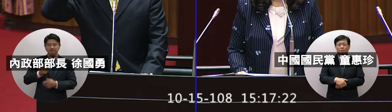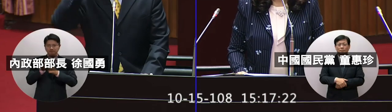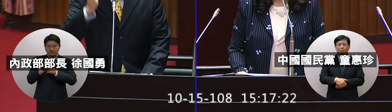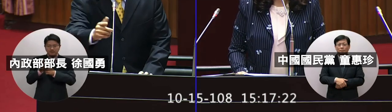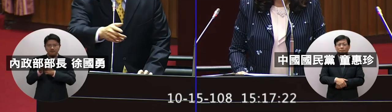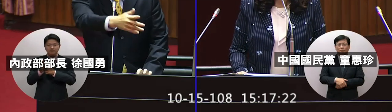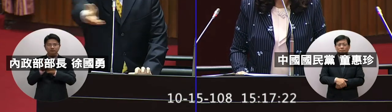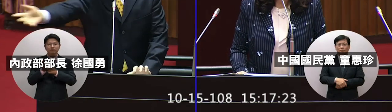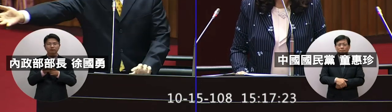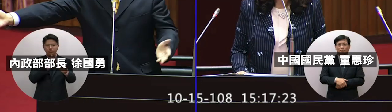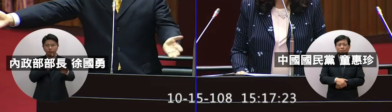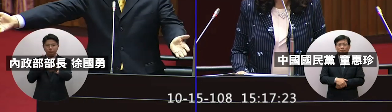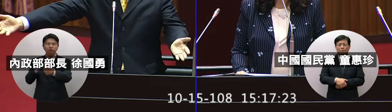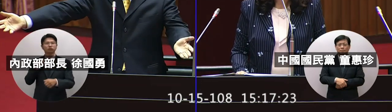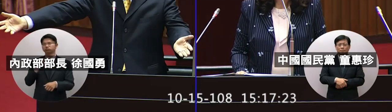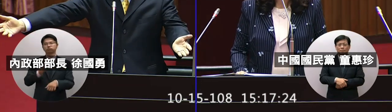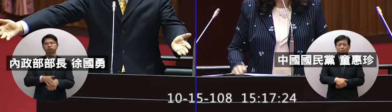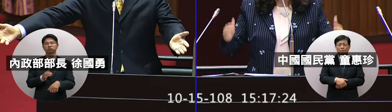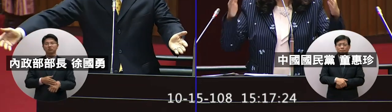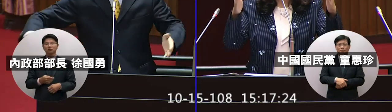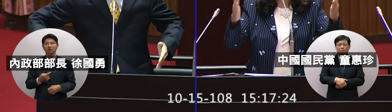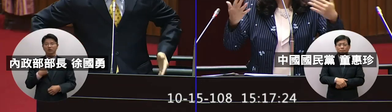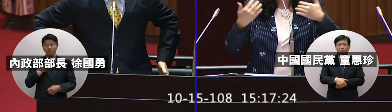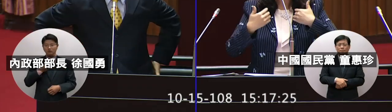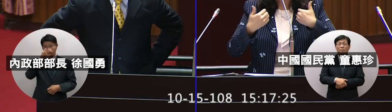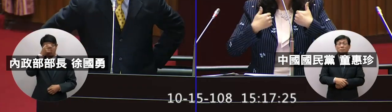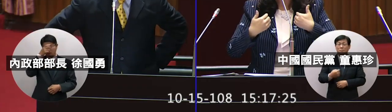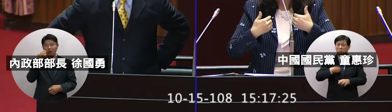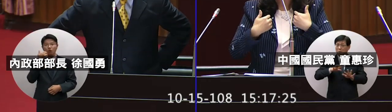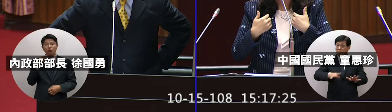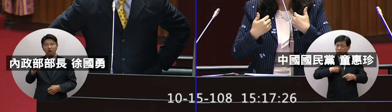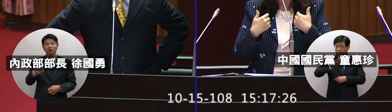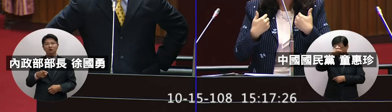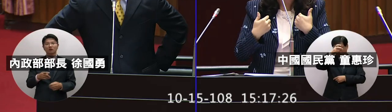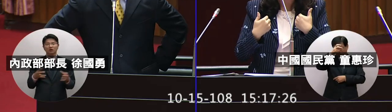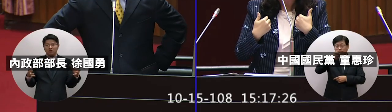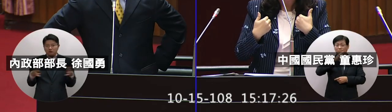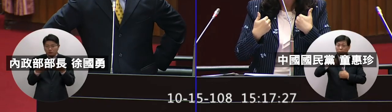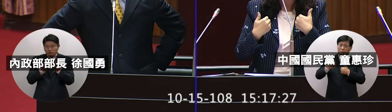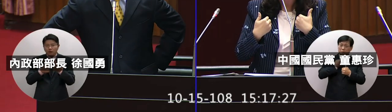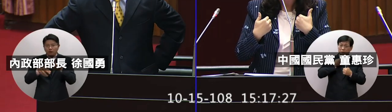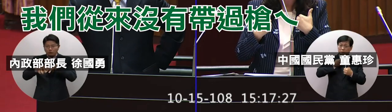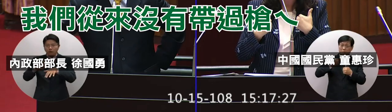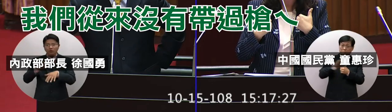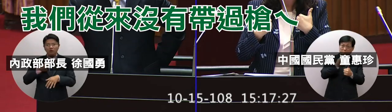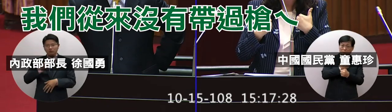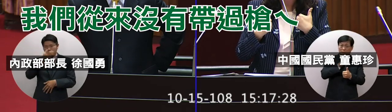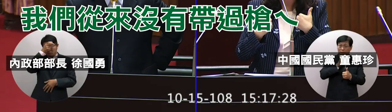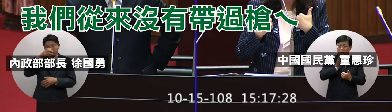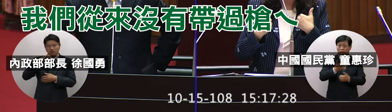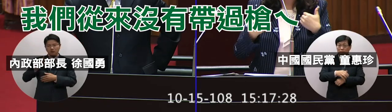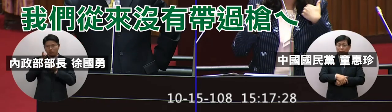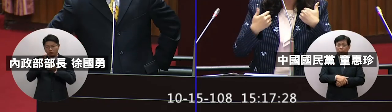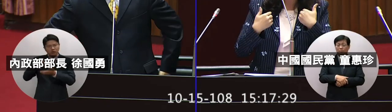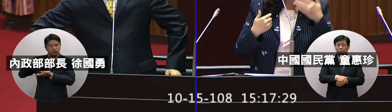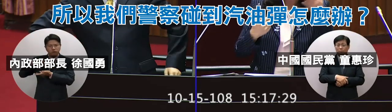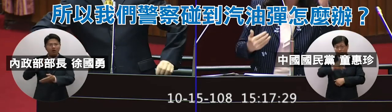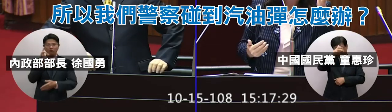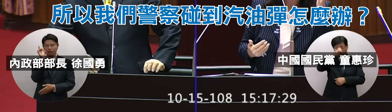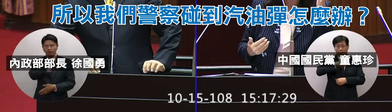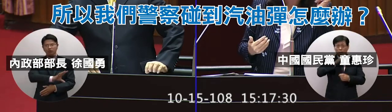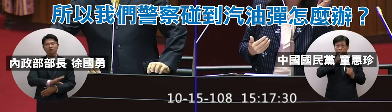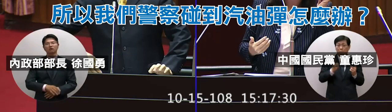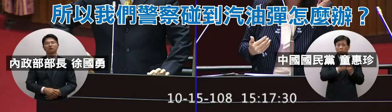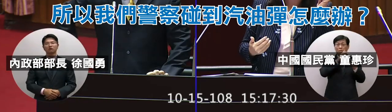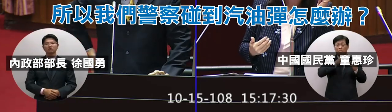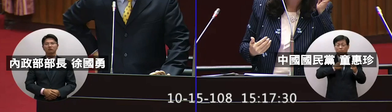我们不会用实弹，我们的警察在集会游行从来没有带过枪， 所以我们的警察就是被打的吗？ 我们从来没有带过枪， 所以我们的警察